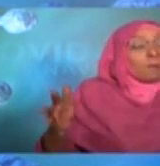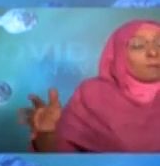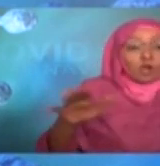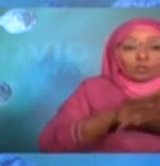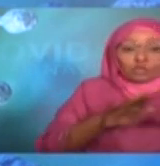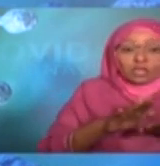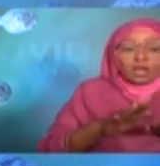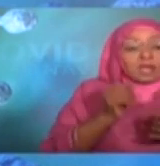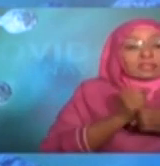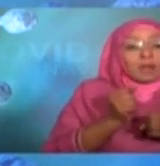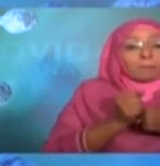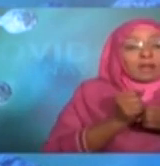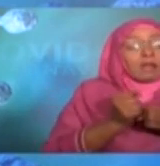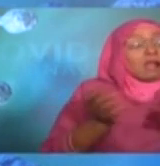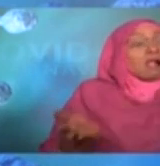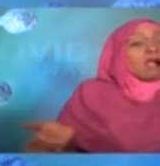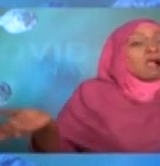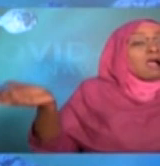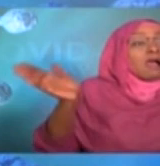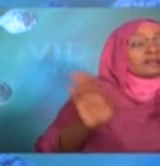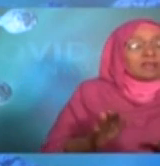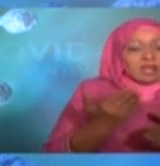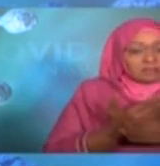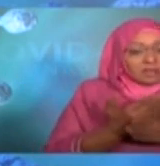كارثية. عليه أوصت اللجنة